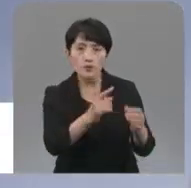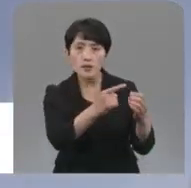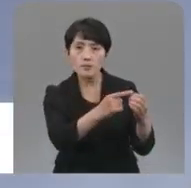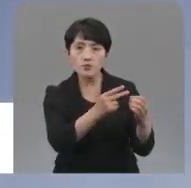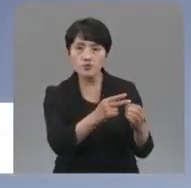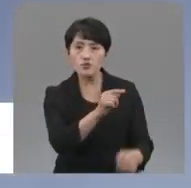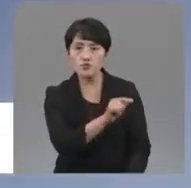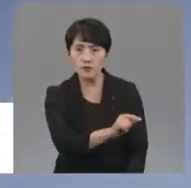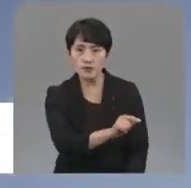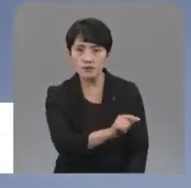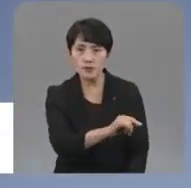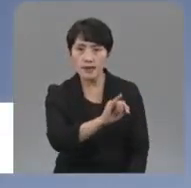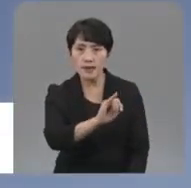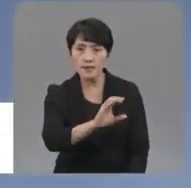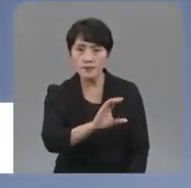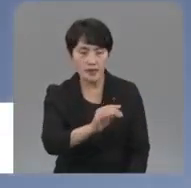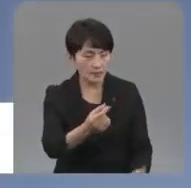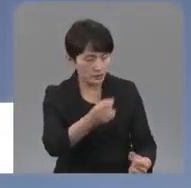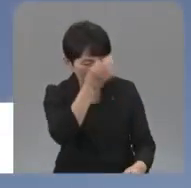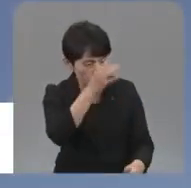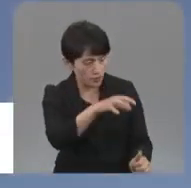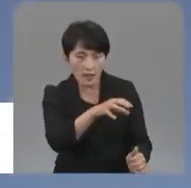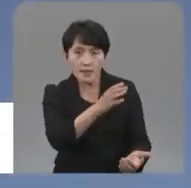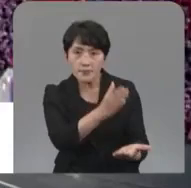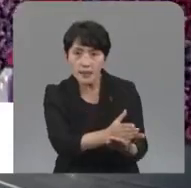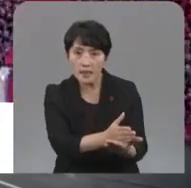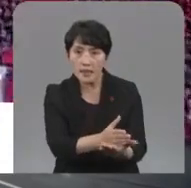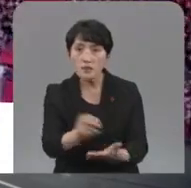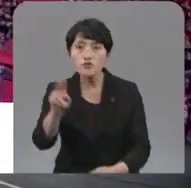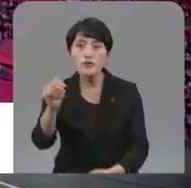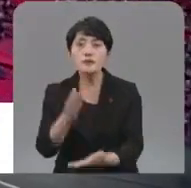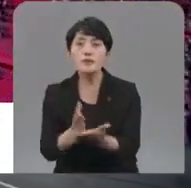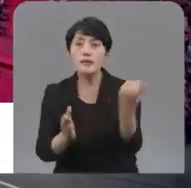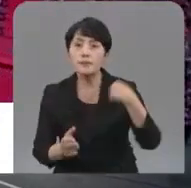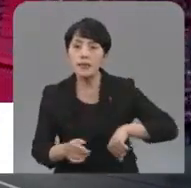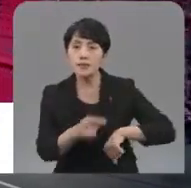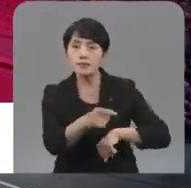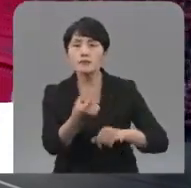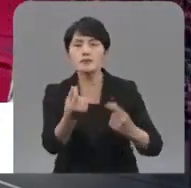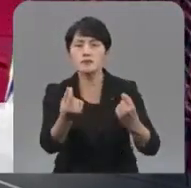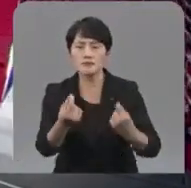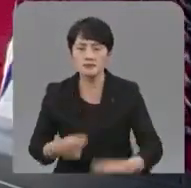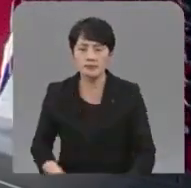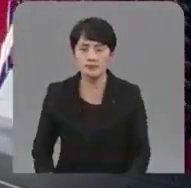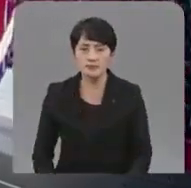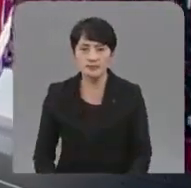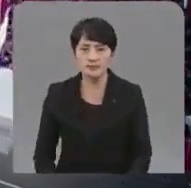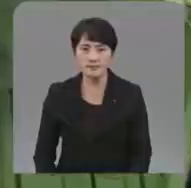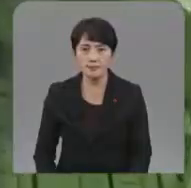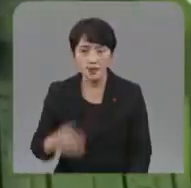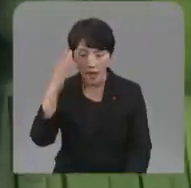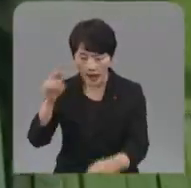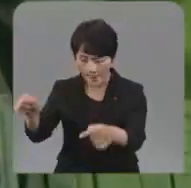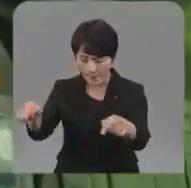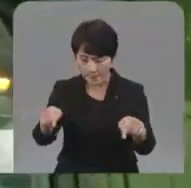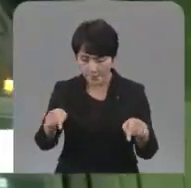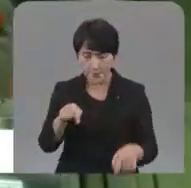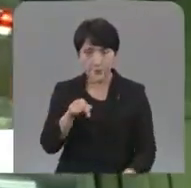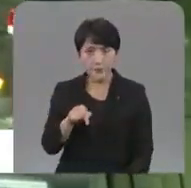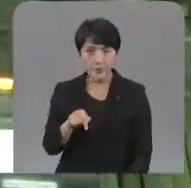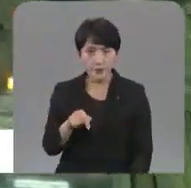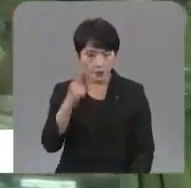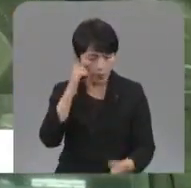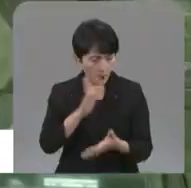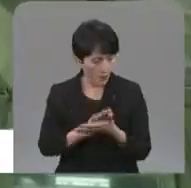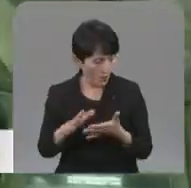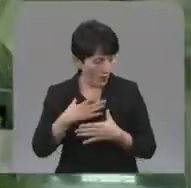résolutions onisiennes ces dernières interdisant à Pyongyang tout emploi des technologies balistiques cette tentative d'intimidation menace une fois